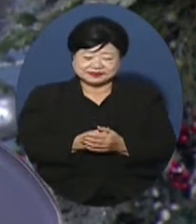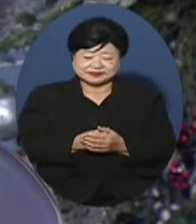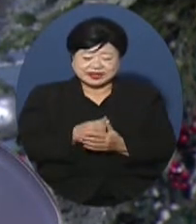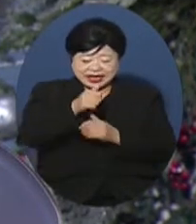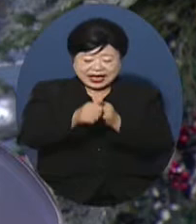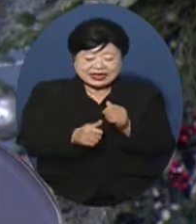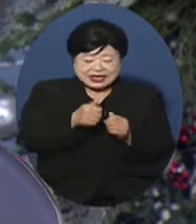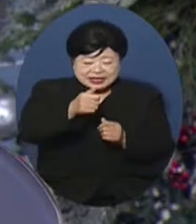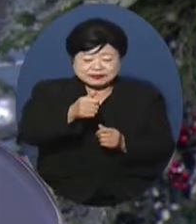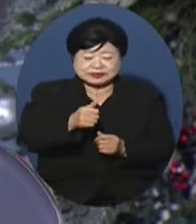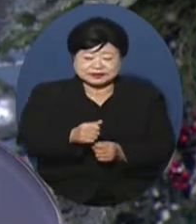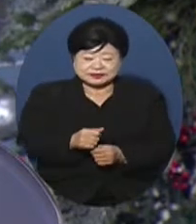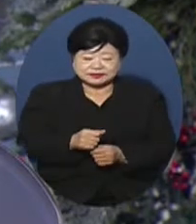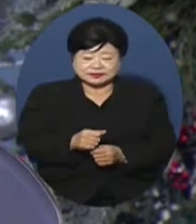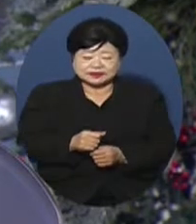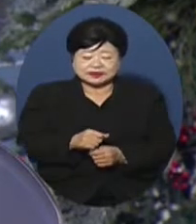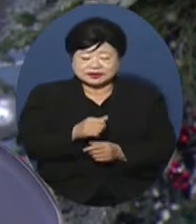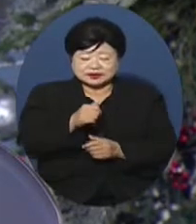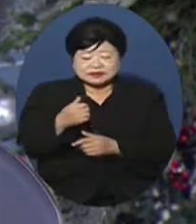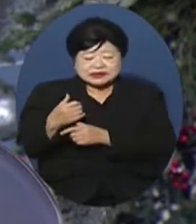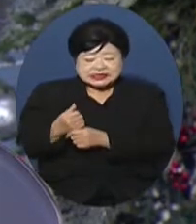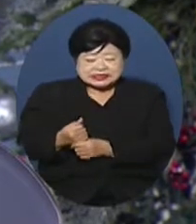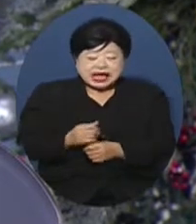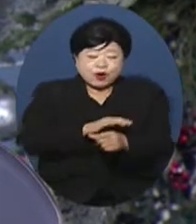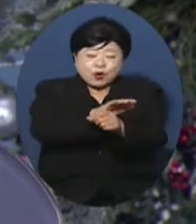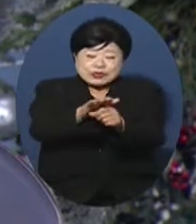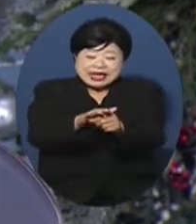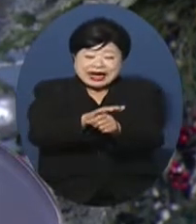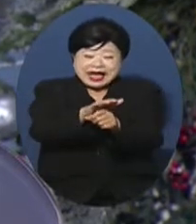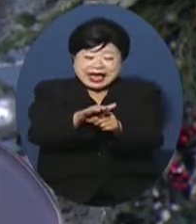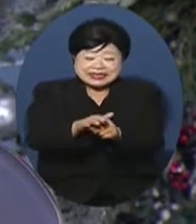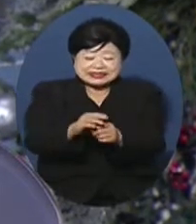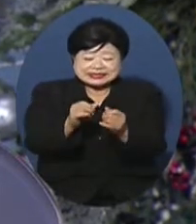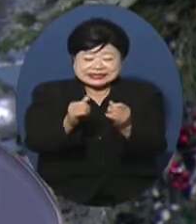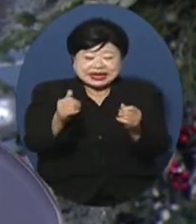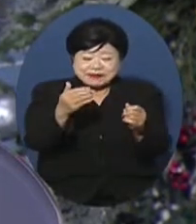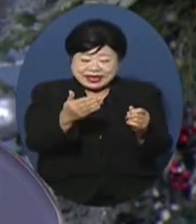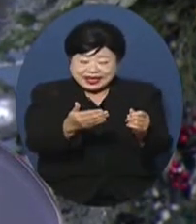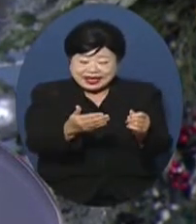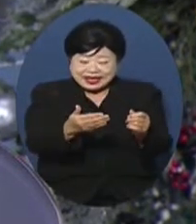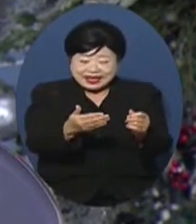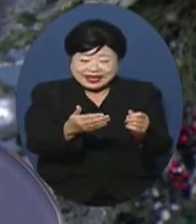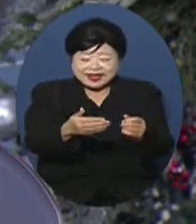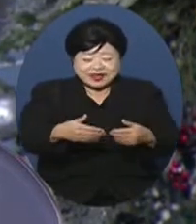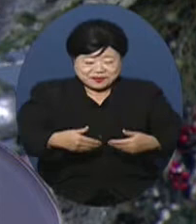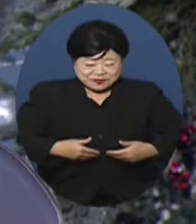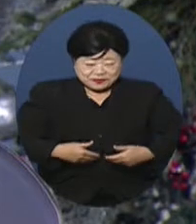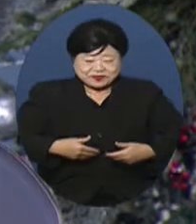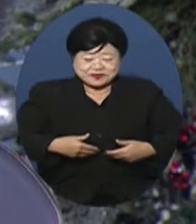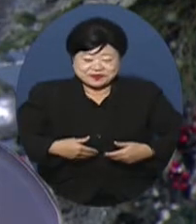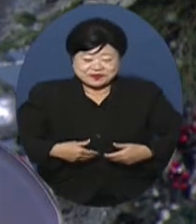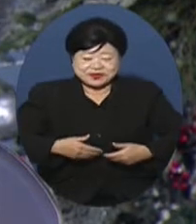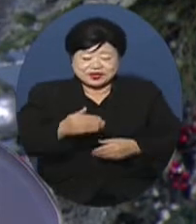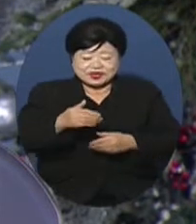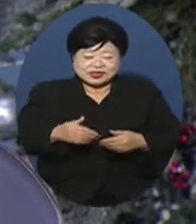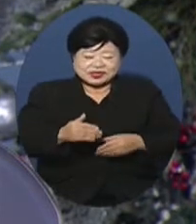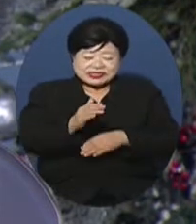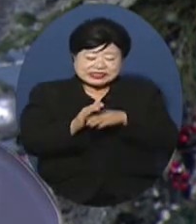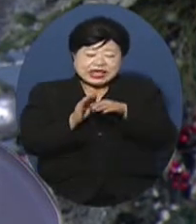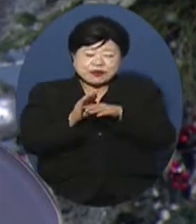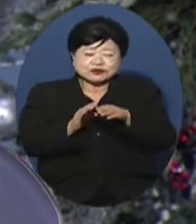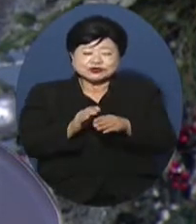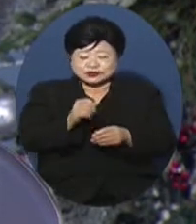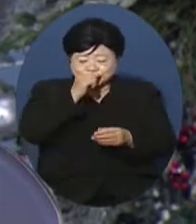하나님은 그는 의지 아 상한 채널의 그려온 채워주시는